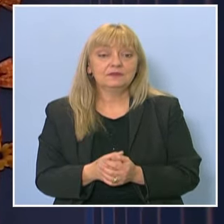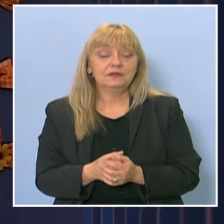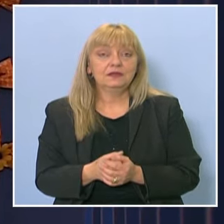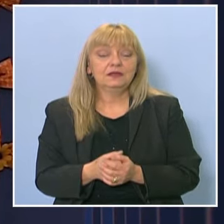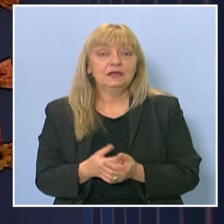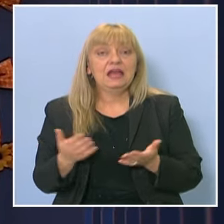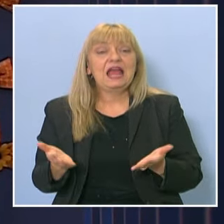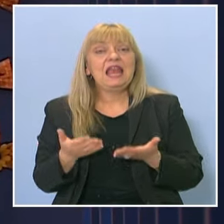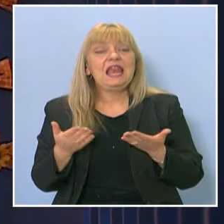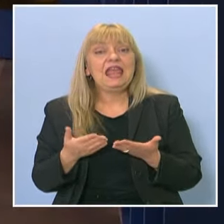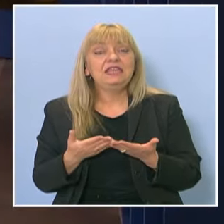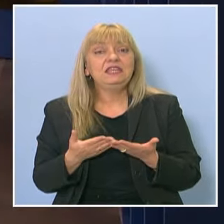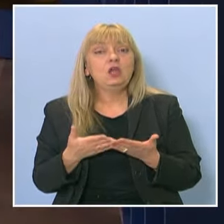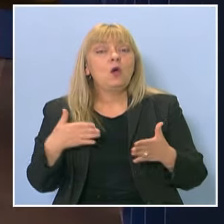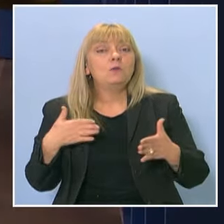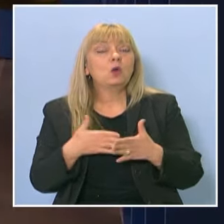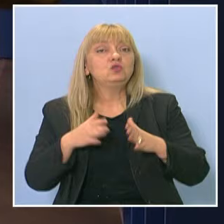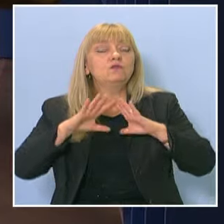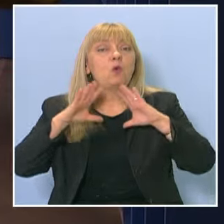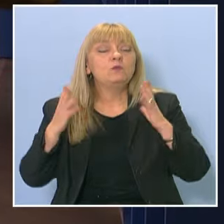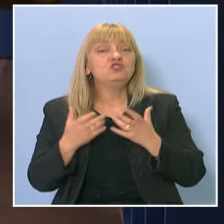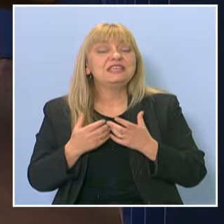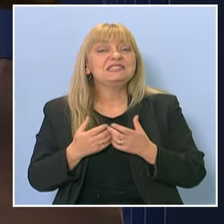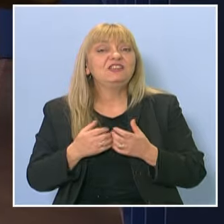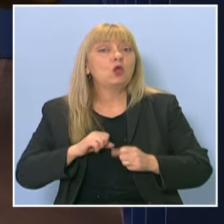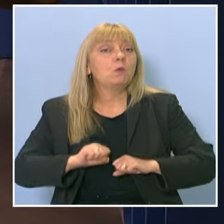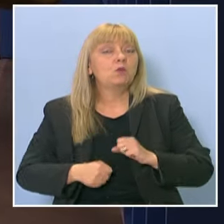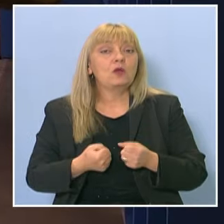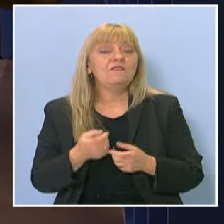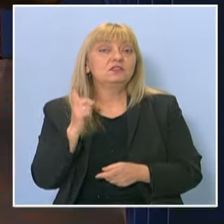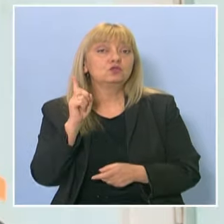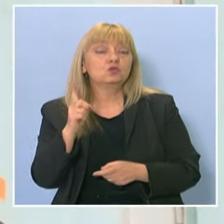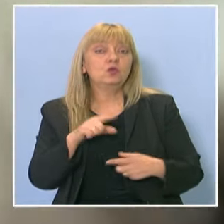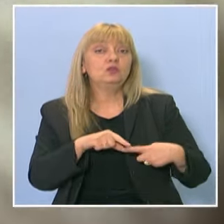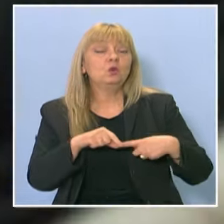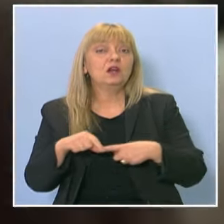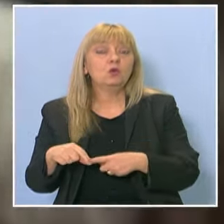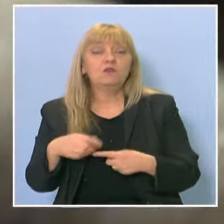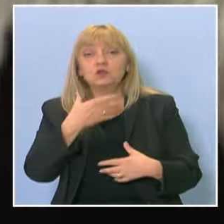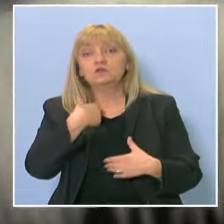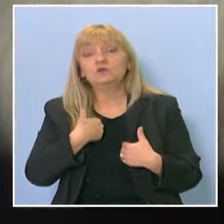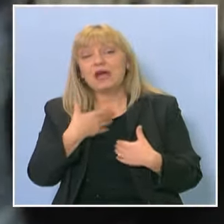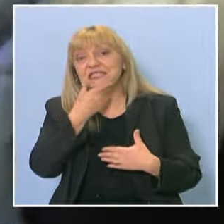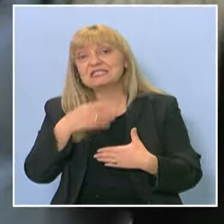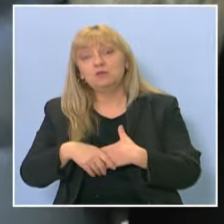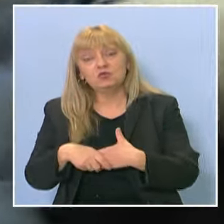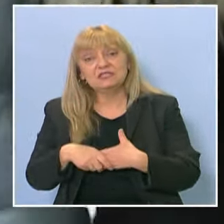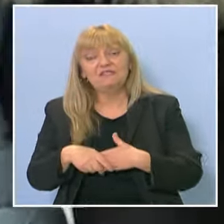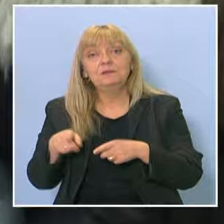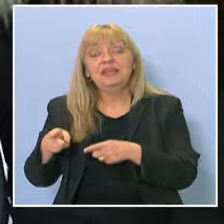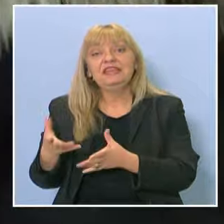леки противообществени прояви, с които ръководството го запознава и те